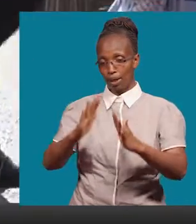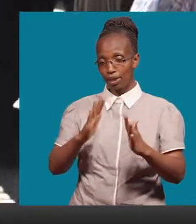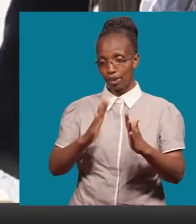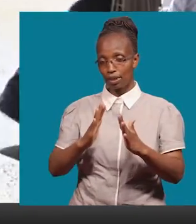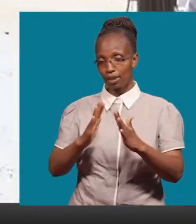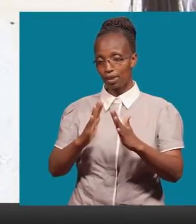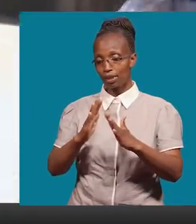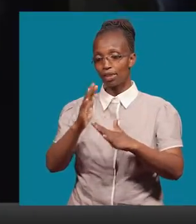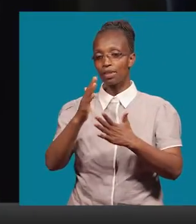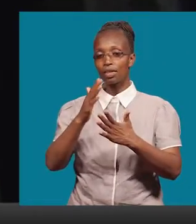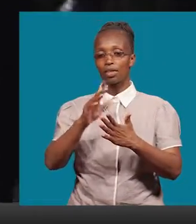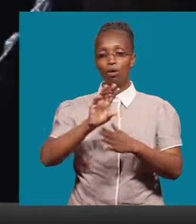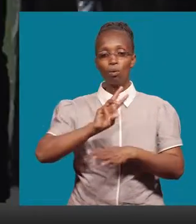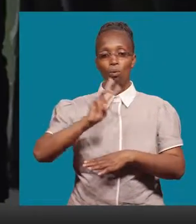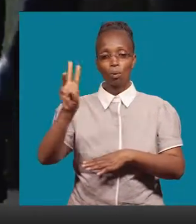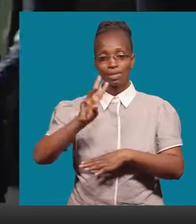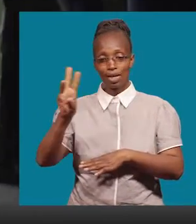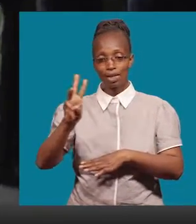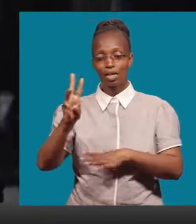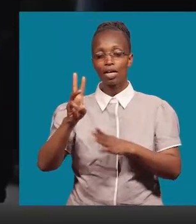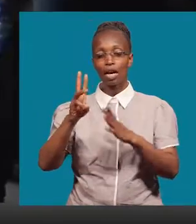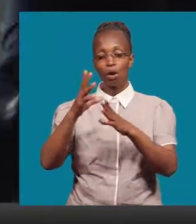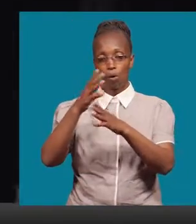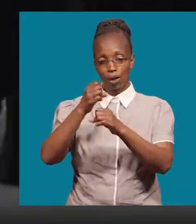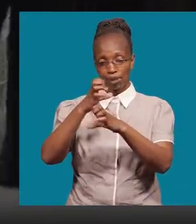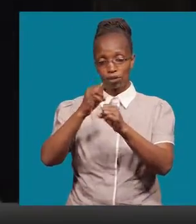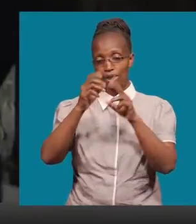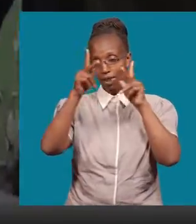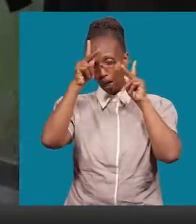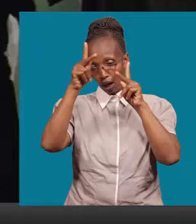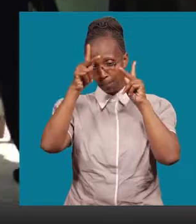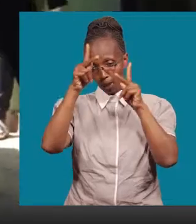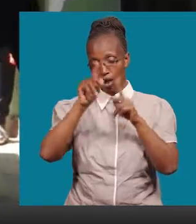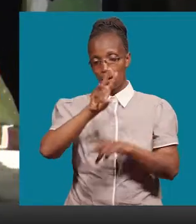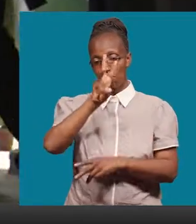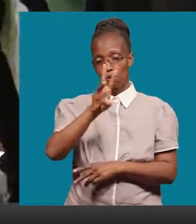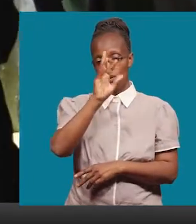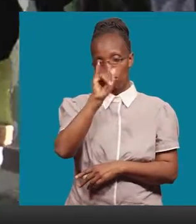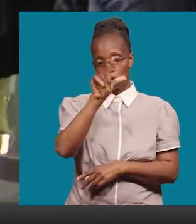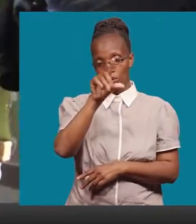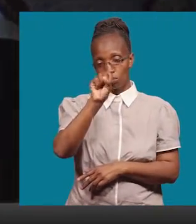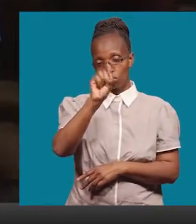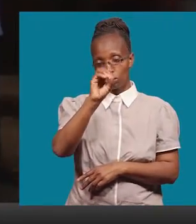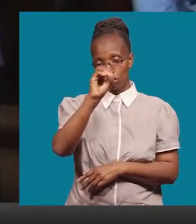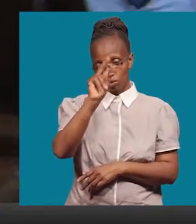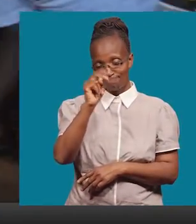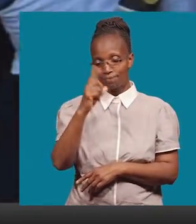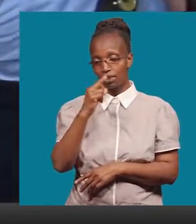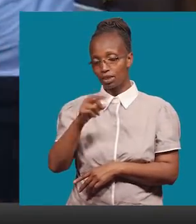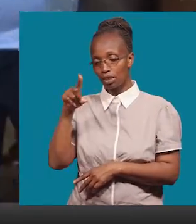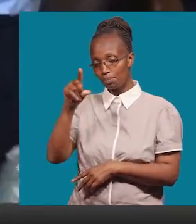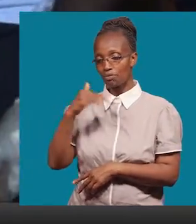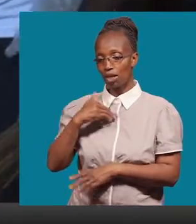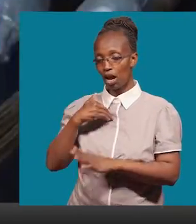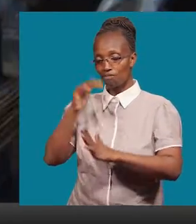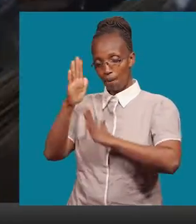Meneja anayesimamia huduma za usafi chini ya kampuni ya Western Cross Company Limited mjini Kakamega, Woodson Kisanga,